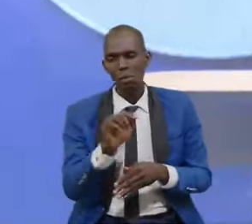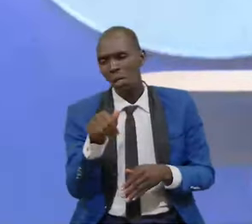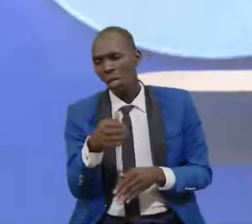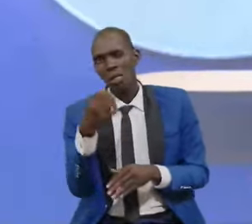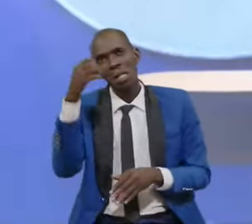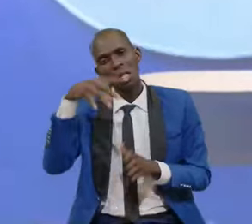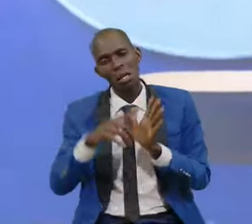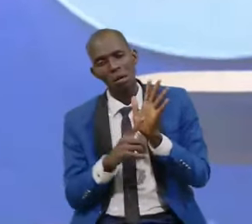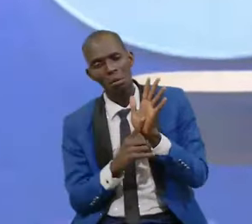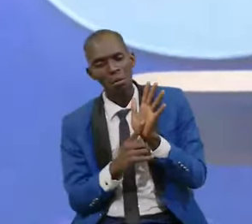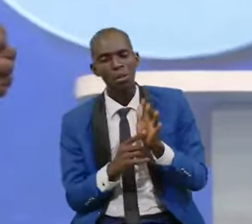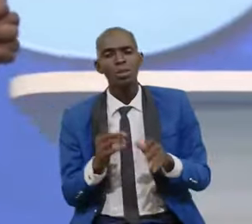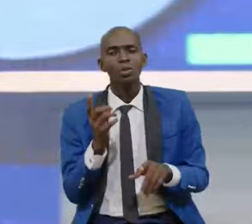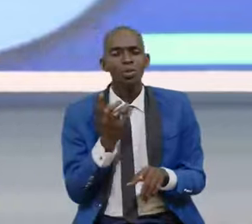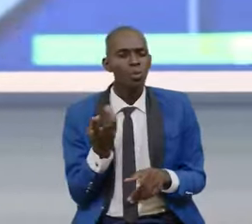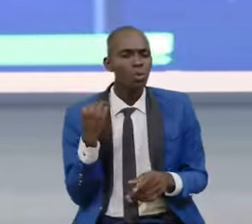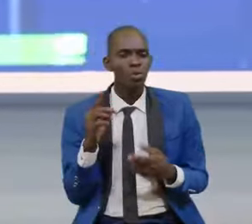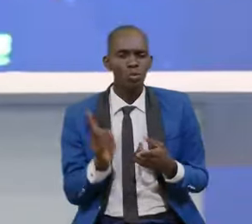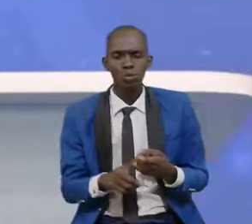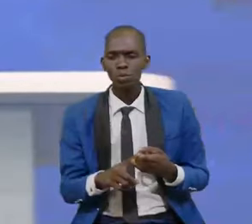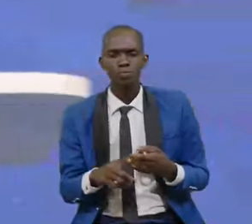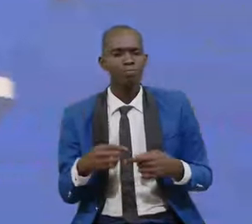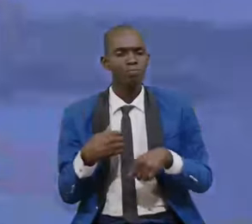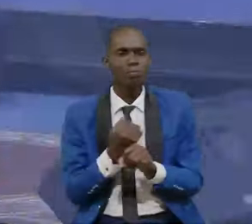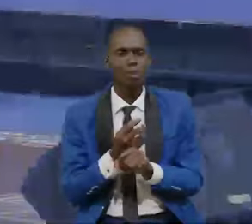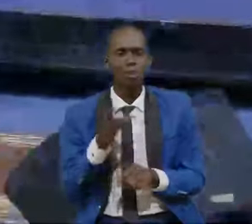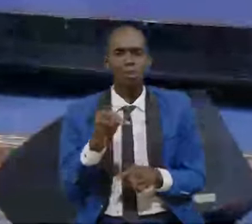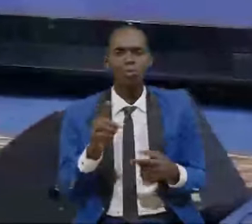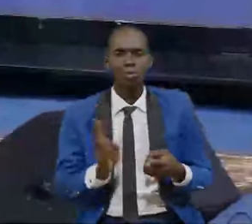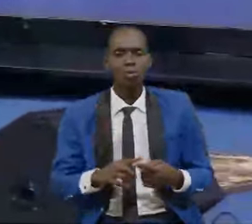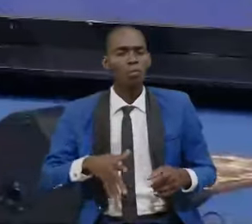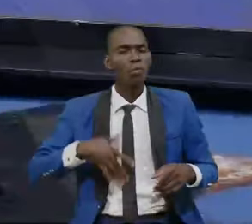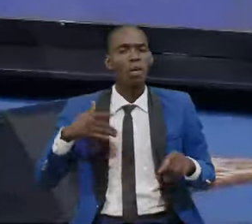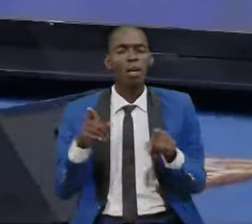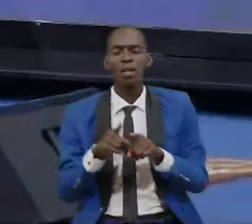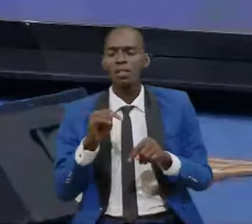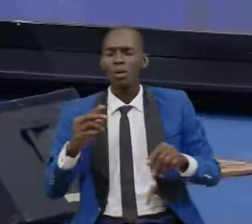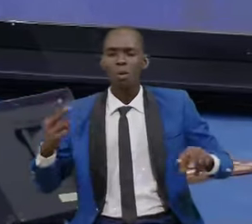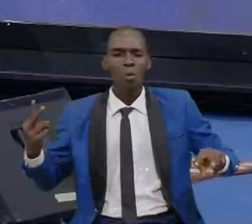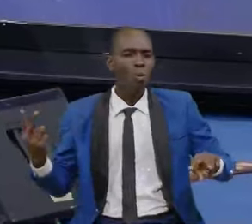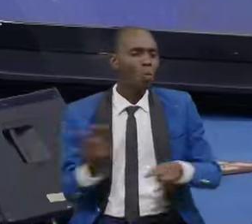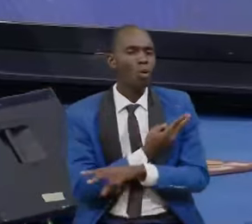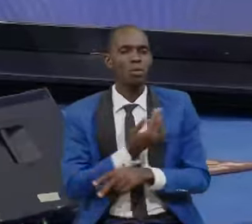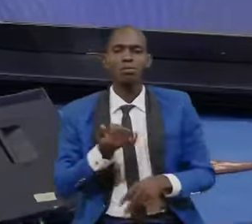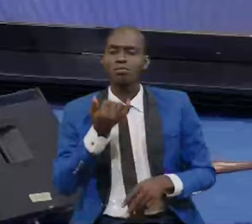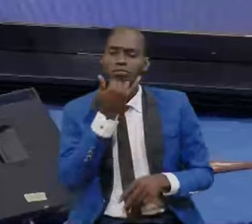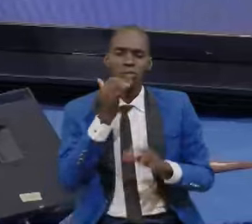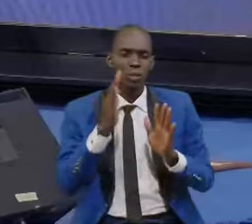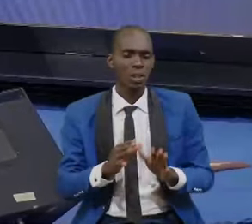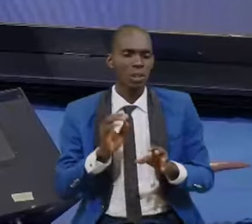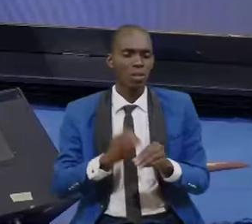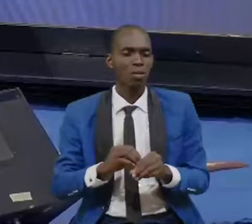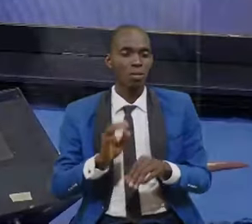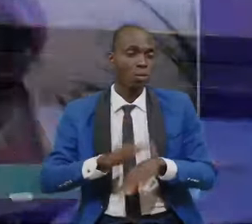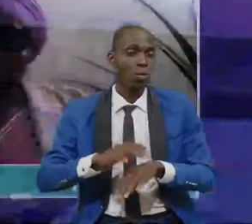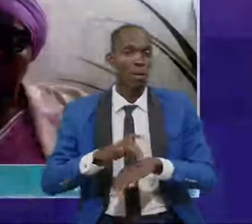lumière. On devait les traiter comme étant les pires accusés de la terre. Alors, si tu étais